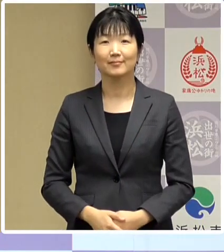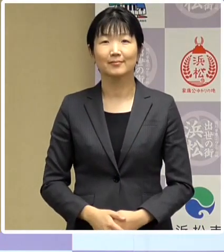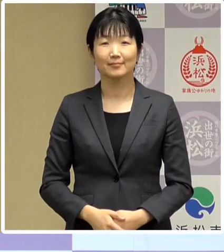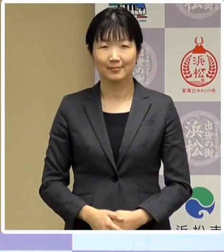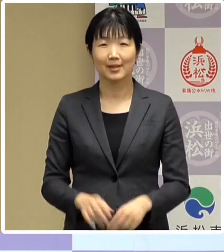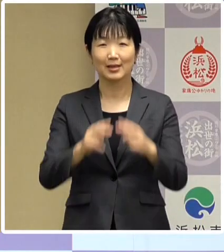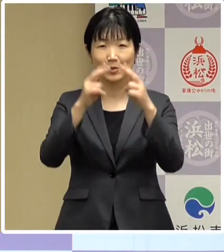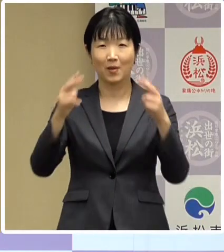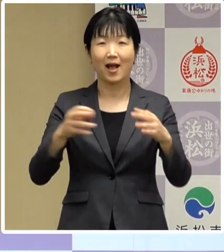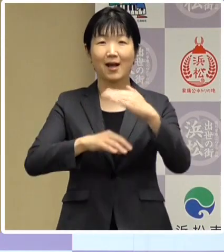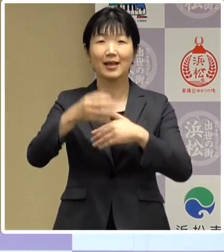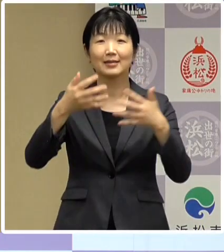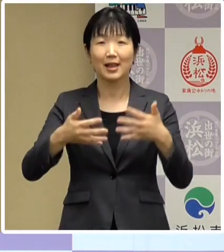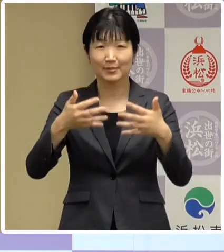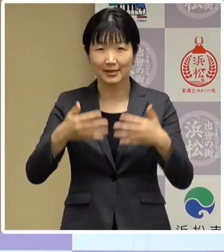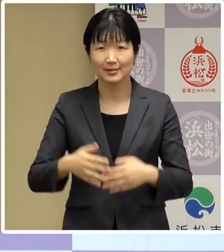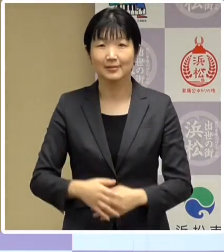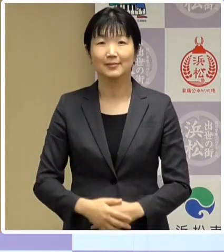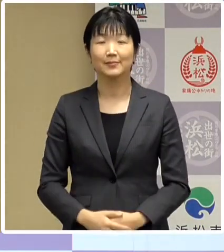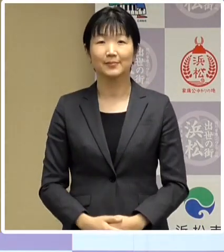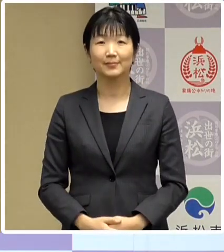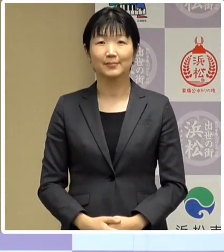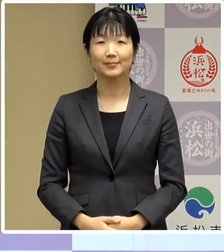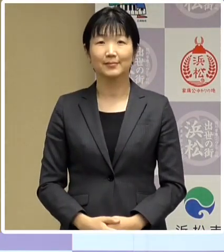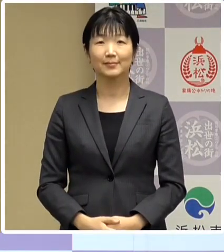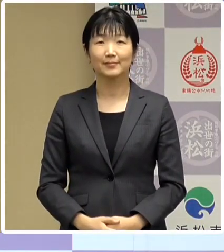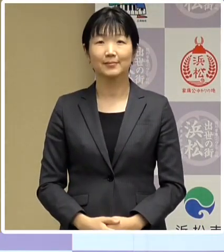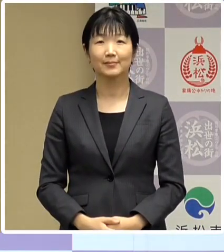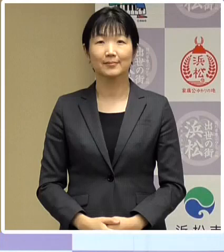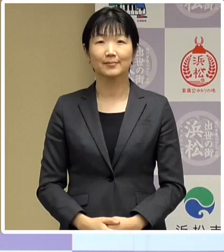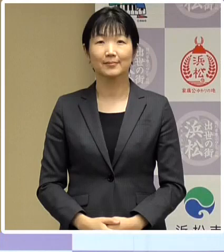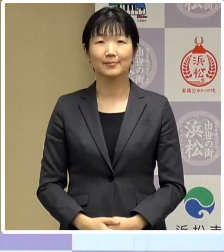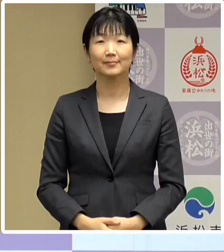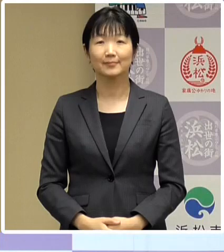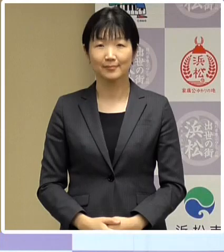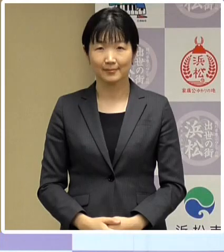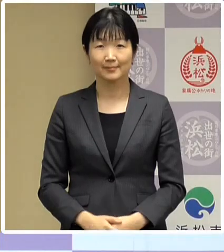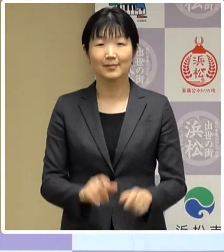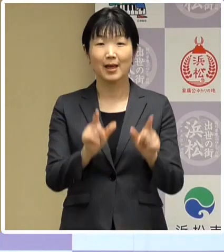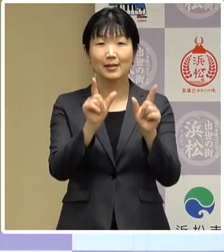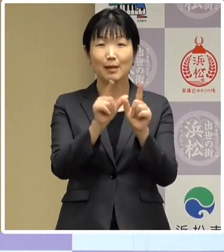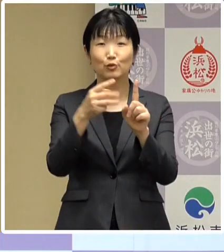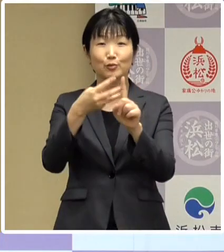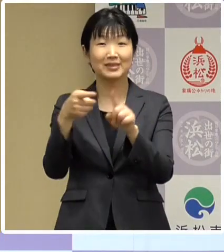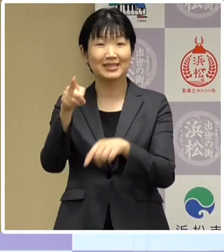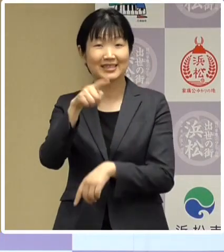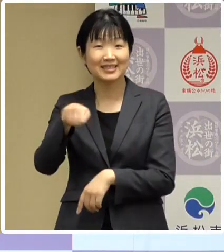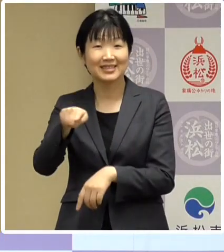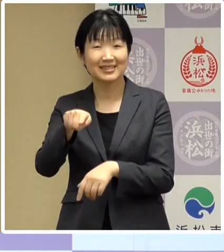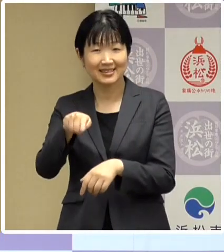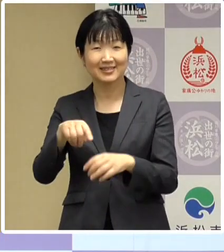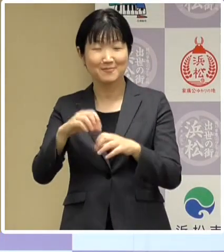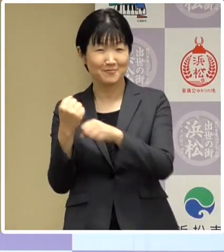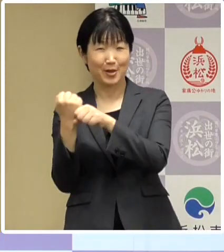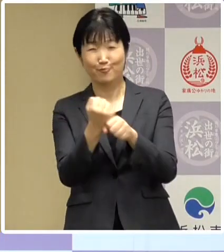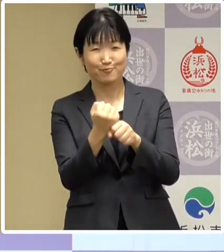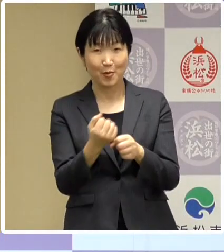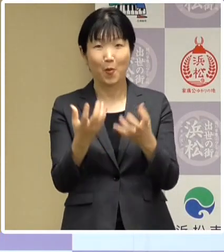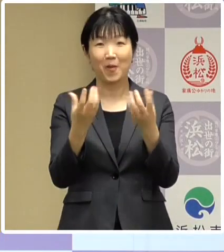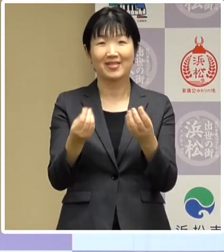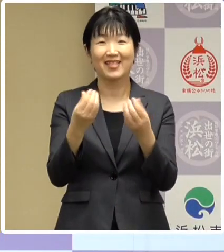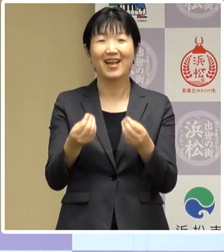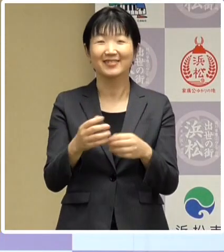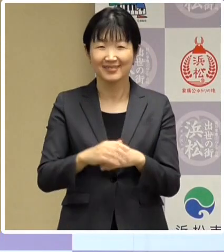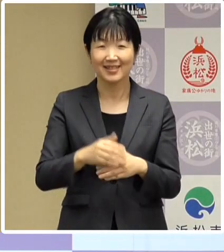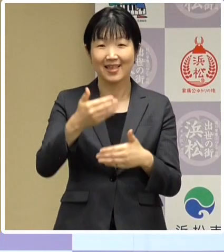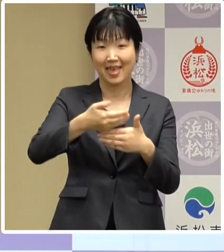静岡朝日テレビです。 はい。 梅田と言います。まあ、WBC が終わりましたけども、まあ、かなり